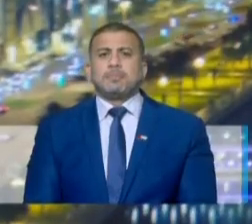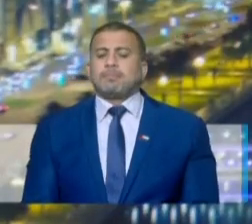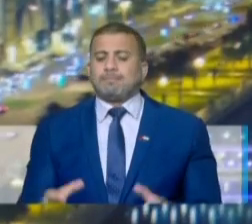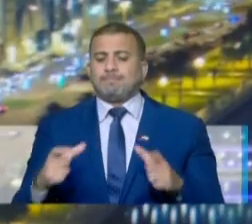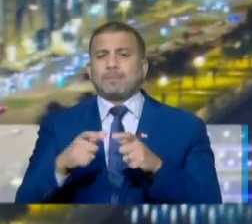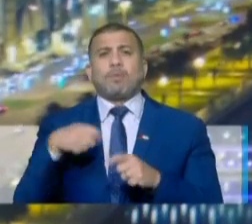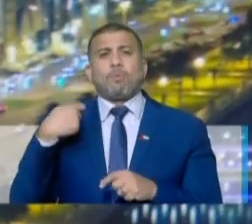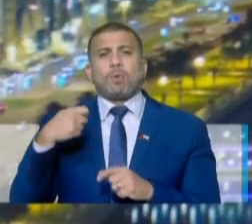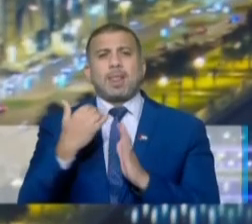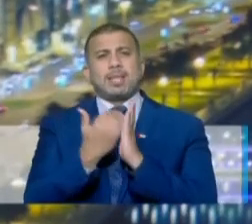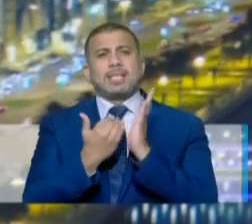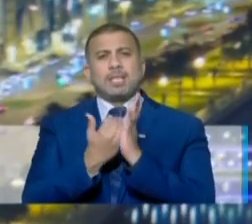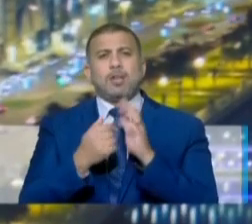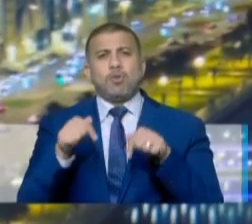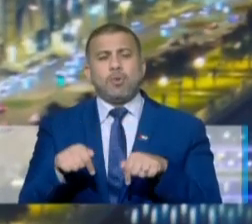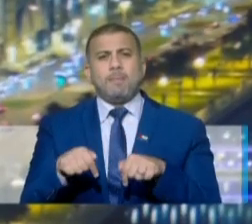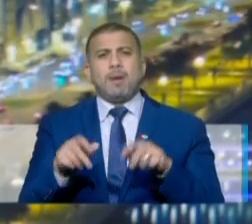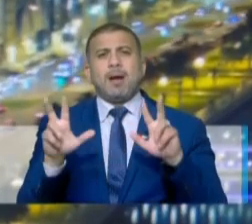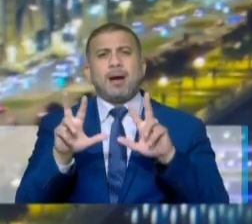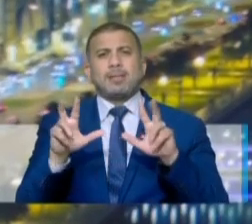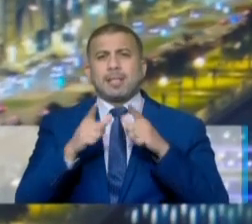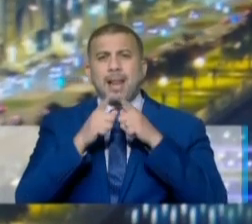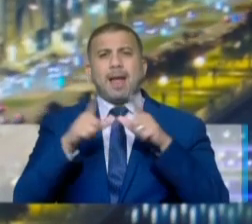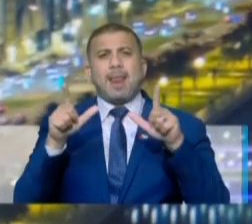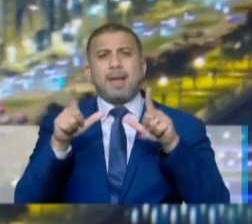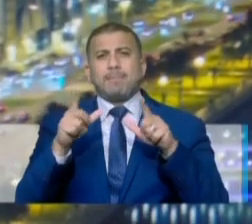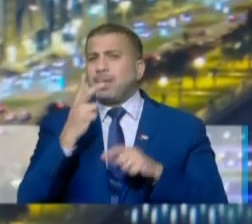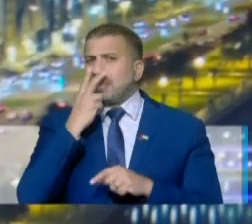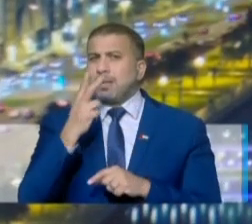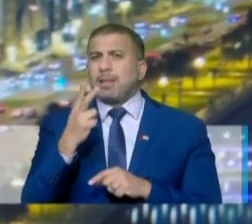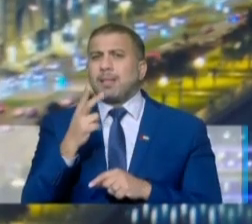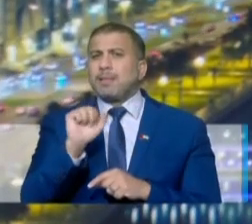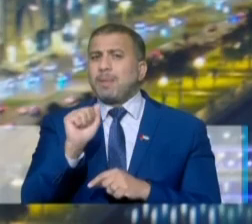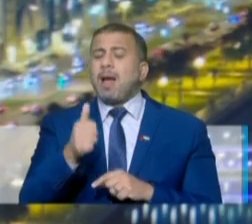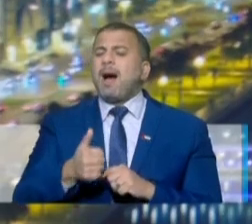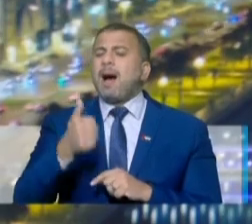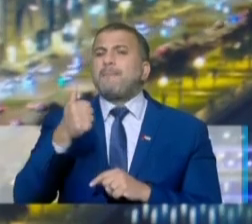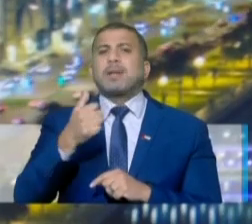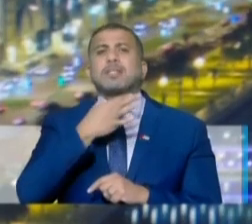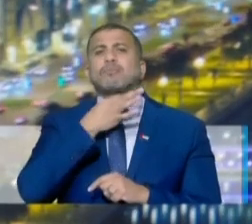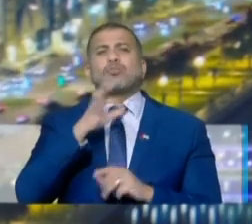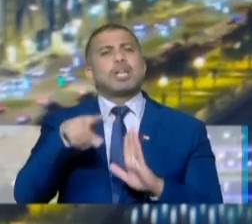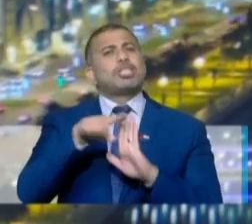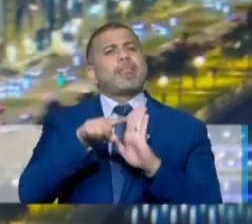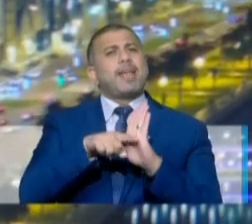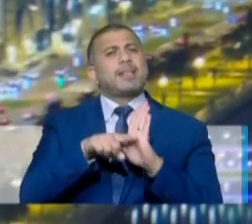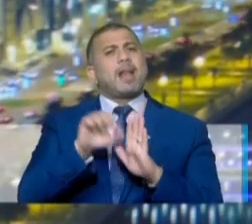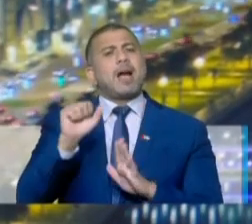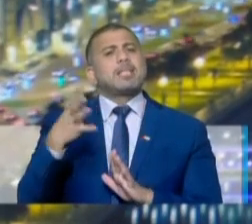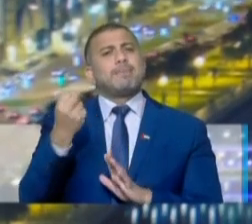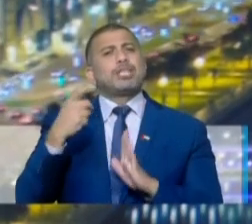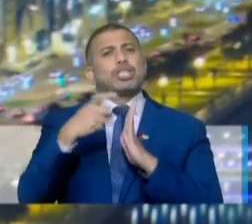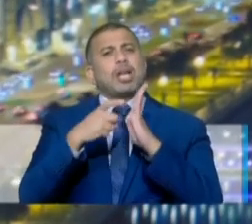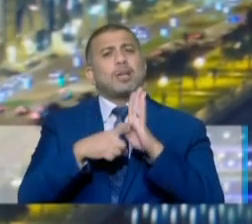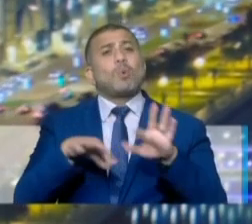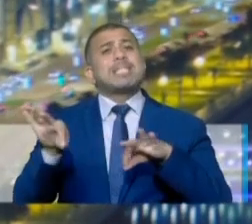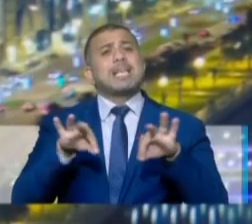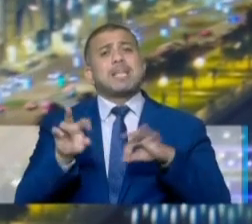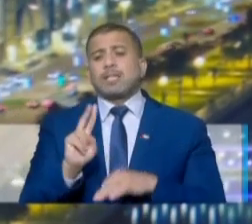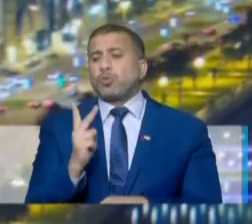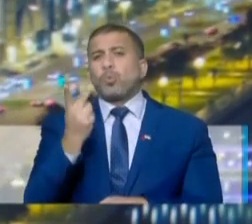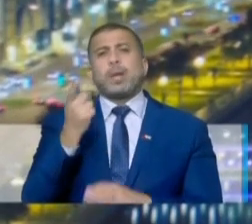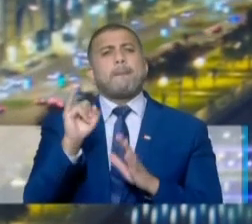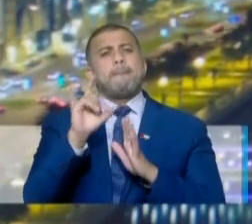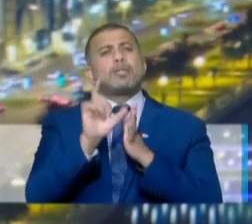عقدت وزاره الاقتصاد اليوم احاطه اعلاميه استعرضت خلالها ابرز المستجدات الخاصه بتشريعات